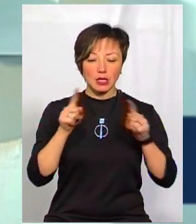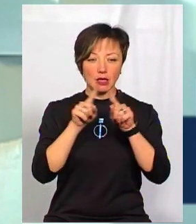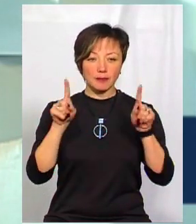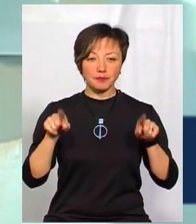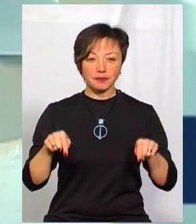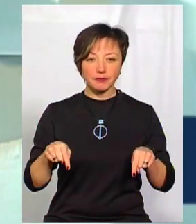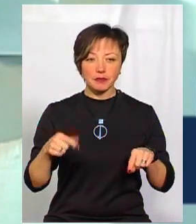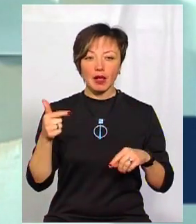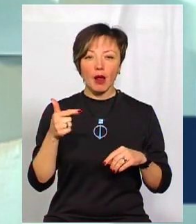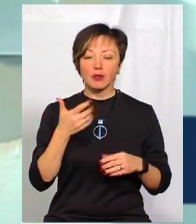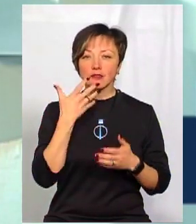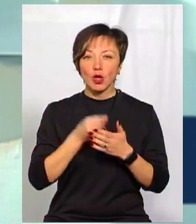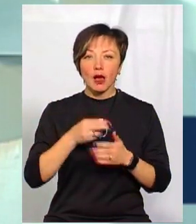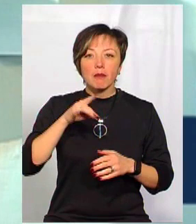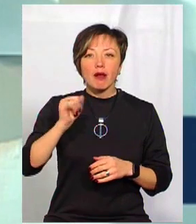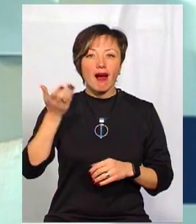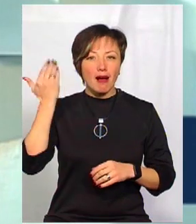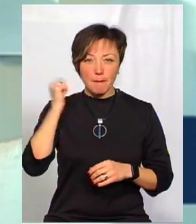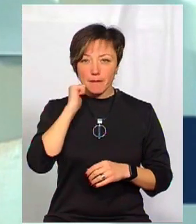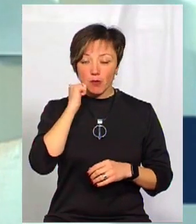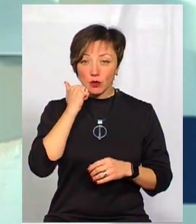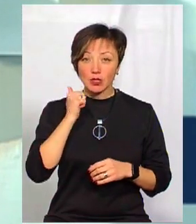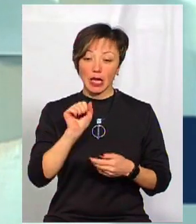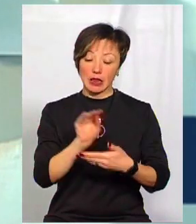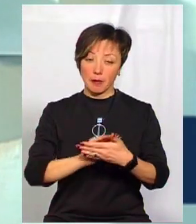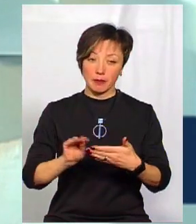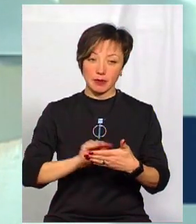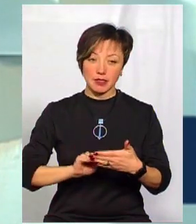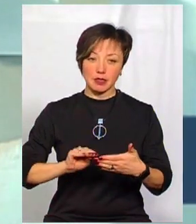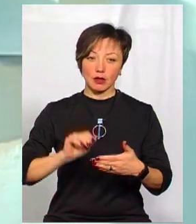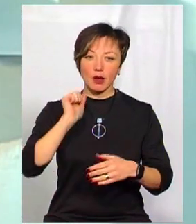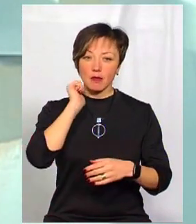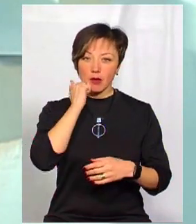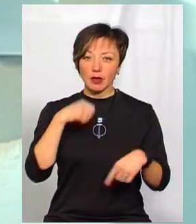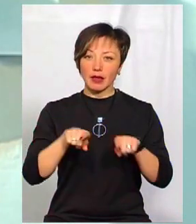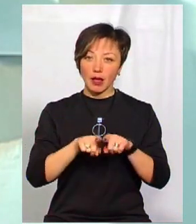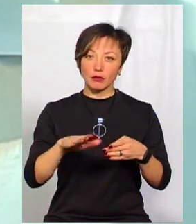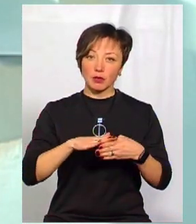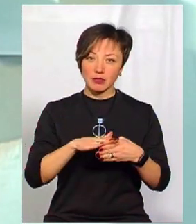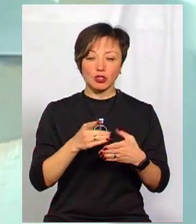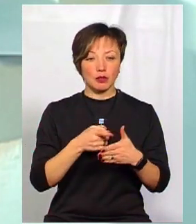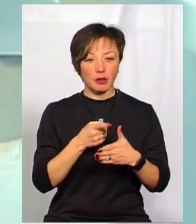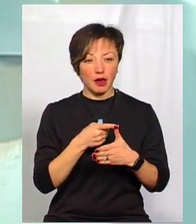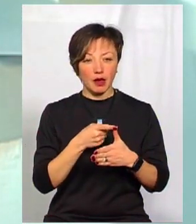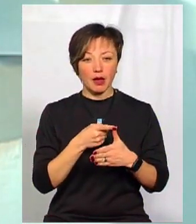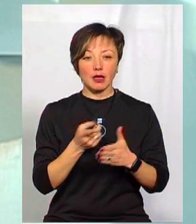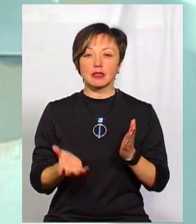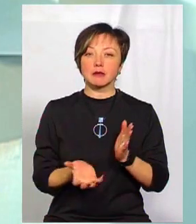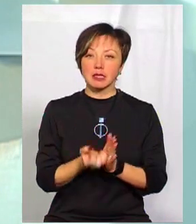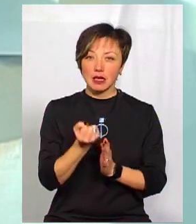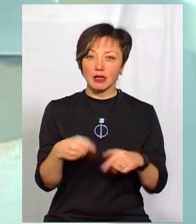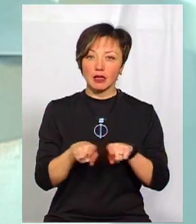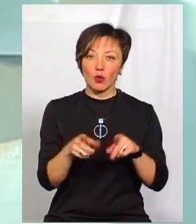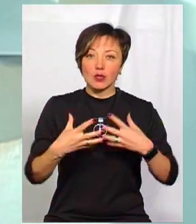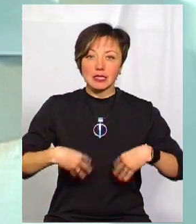грамоти своїх прабабусь. І написано, бабуся, таке-то прізвище, ім'я, спасала